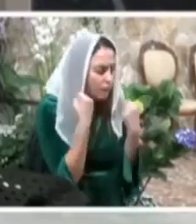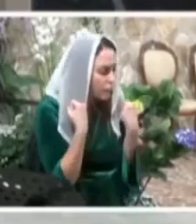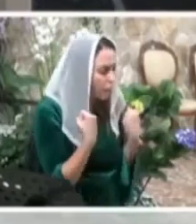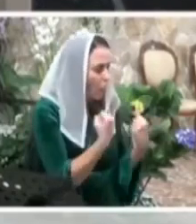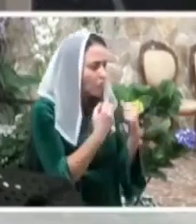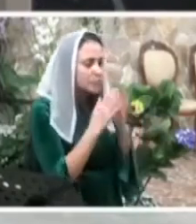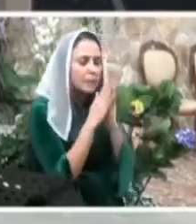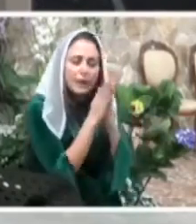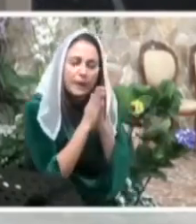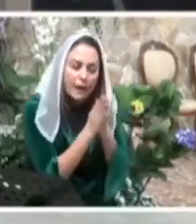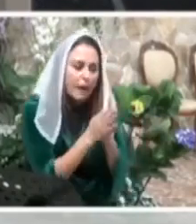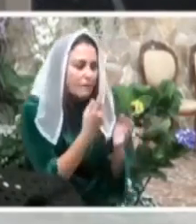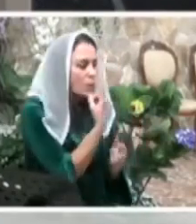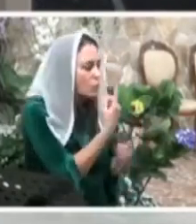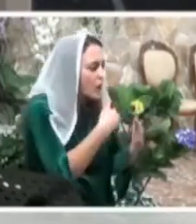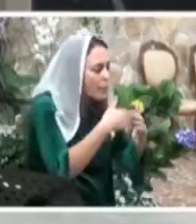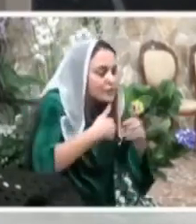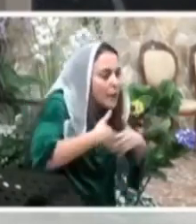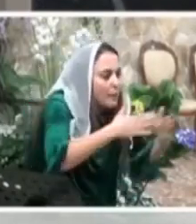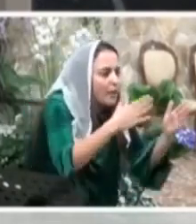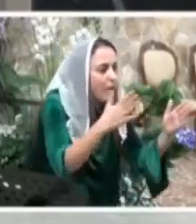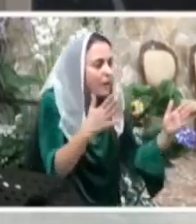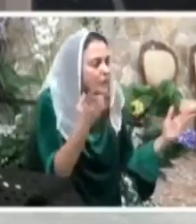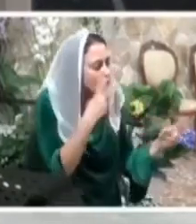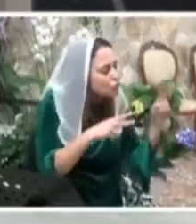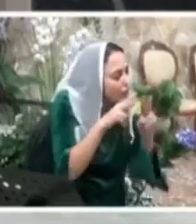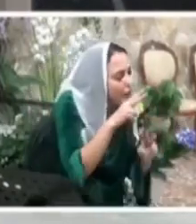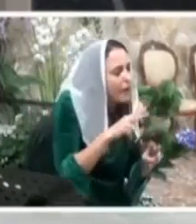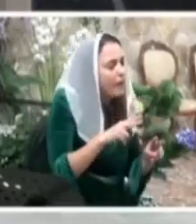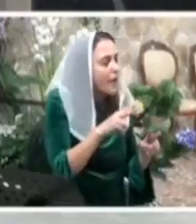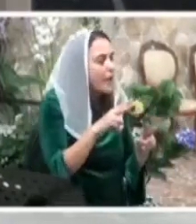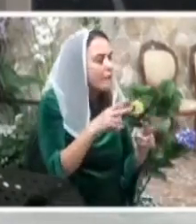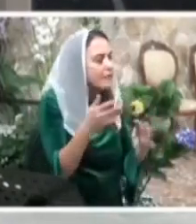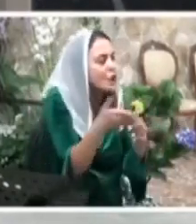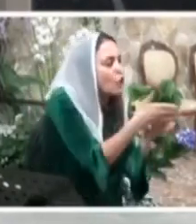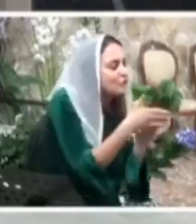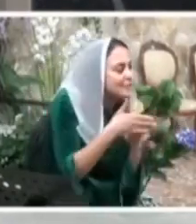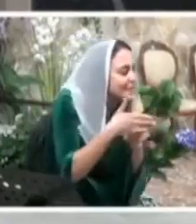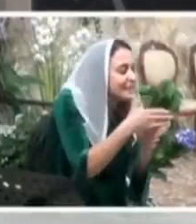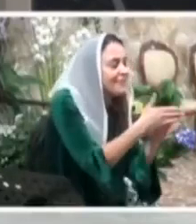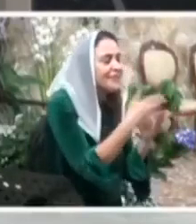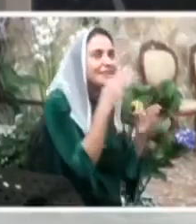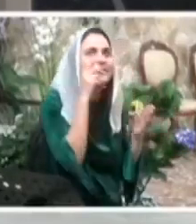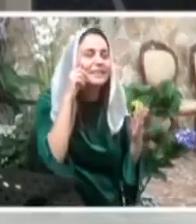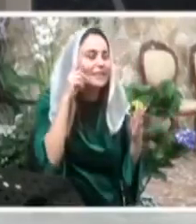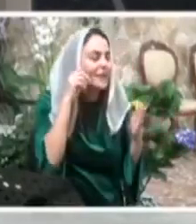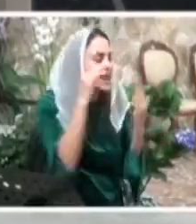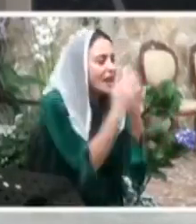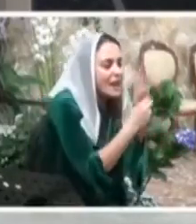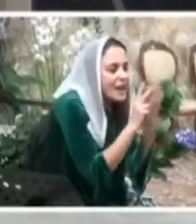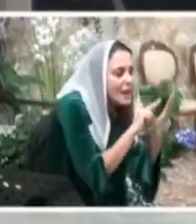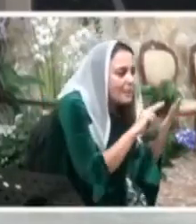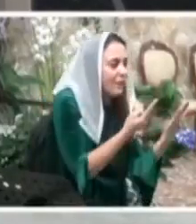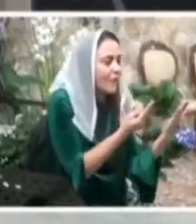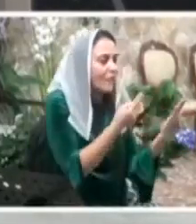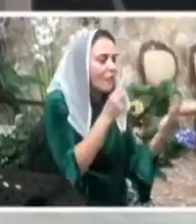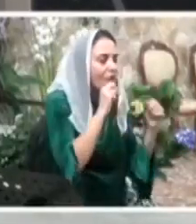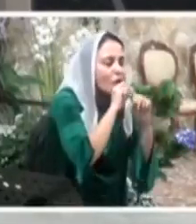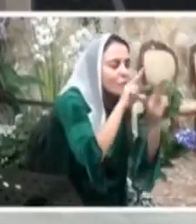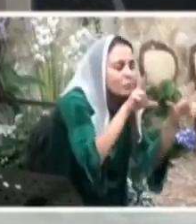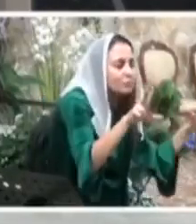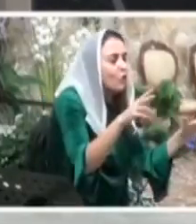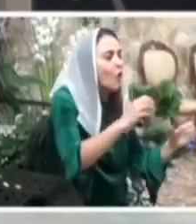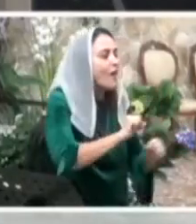per trovare una porta aperta, così da condividere il messaggio del Signore, la sua fede con